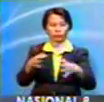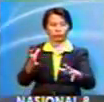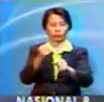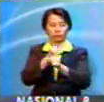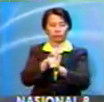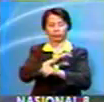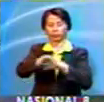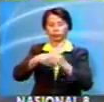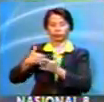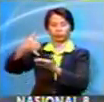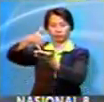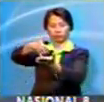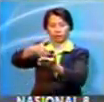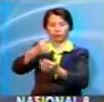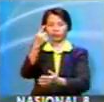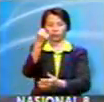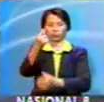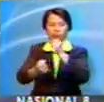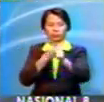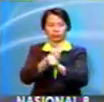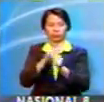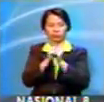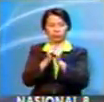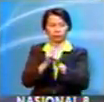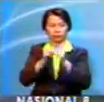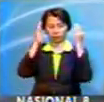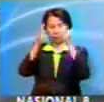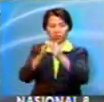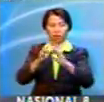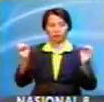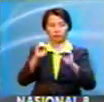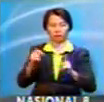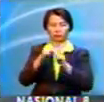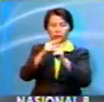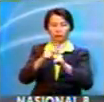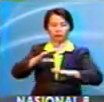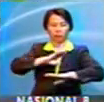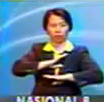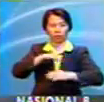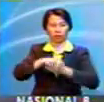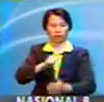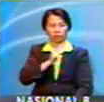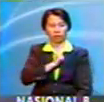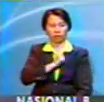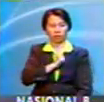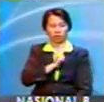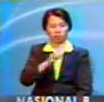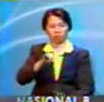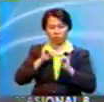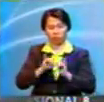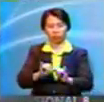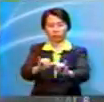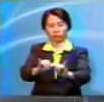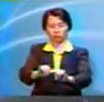ke semua piala sepanjang 11 tahun bersama Tok Gajah, tiada istilah kepuasan dalam dirinya yang mahu terus